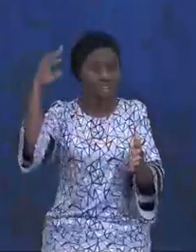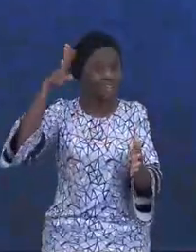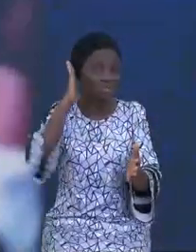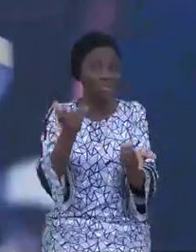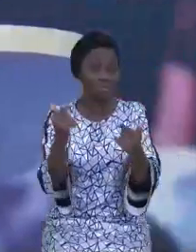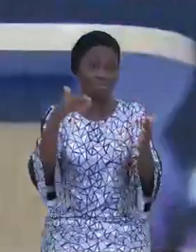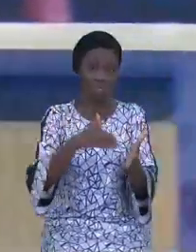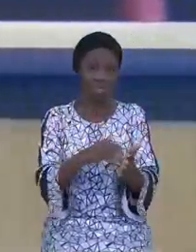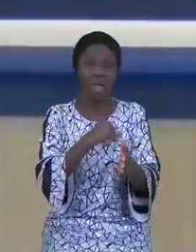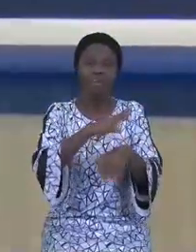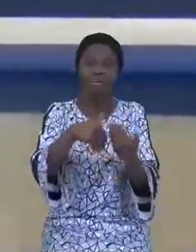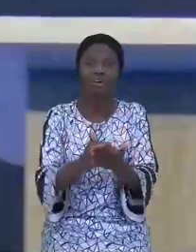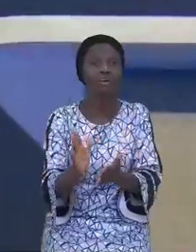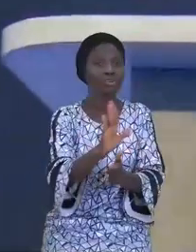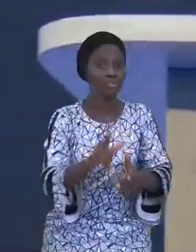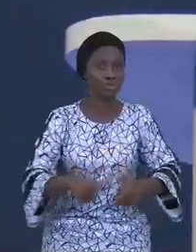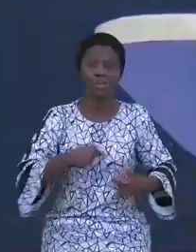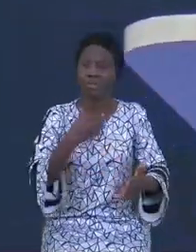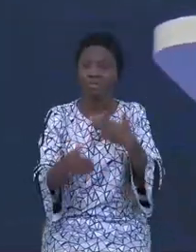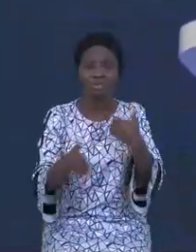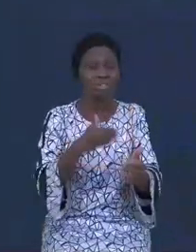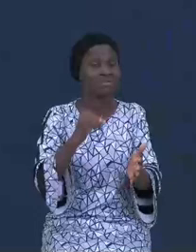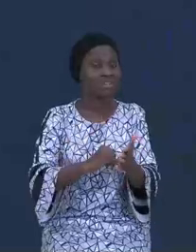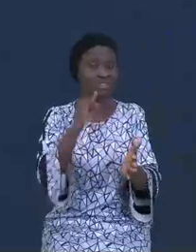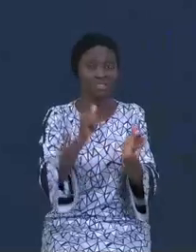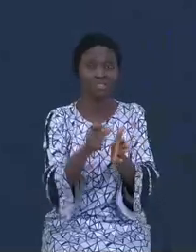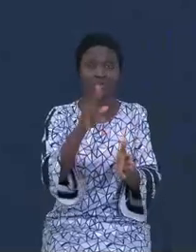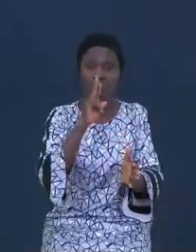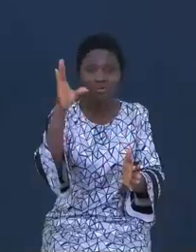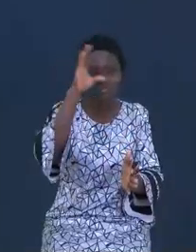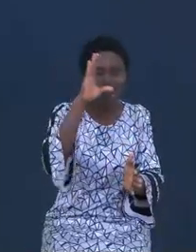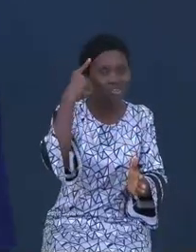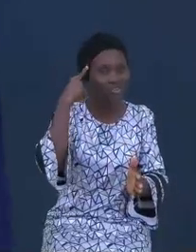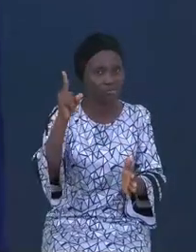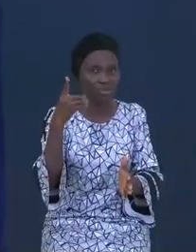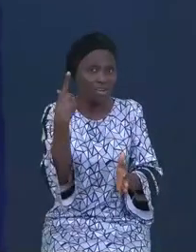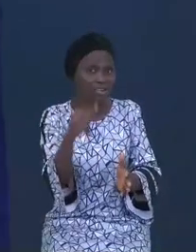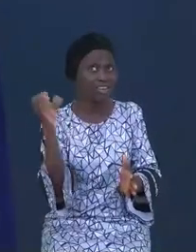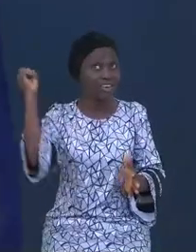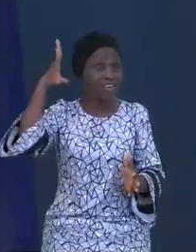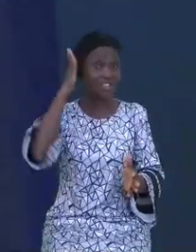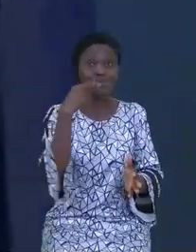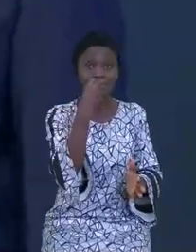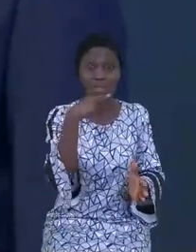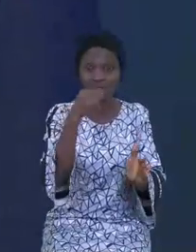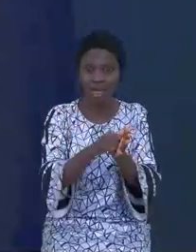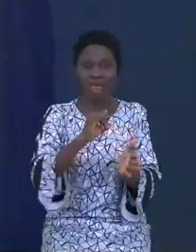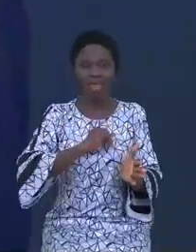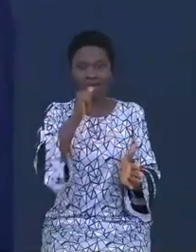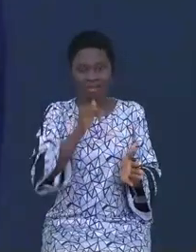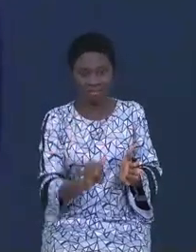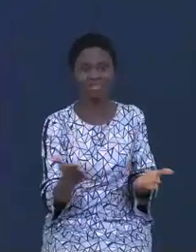ta vie, quel que soit ce qui se passe et tout ce que tu cherches, la grâce dit « Je suis là ». Et